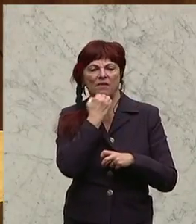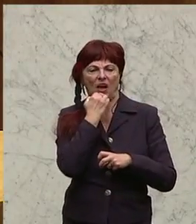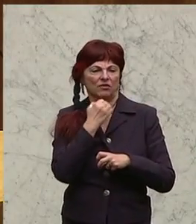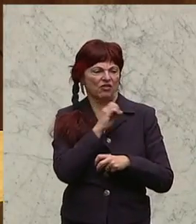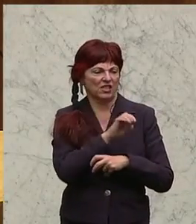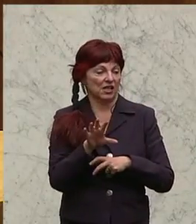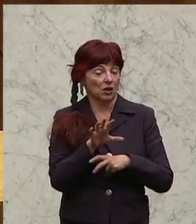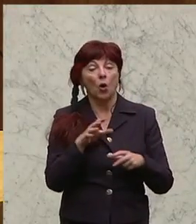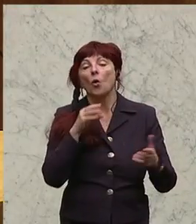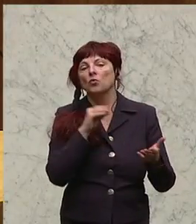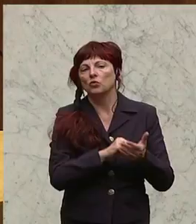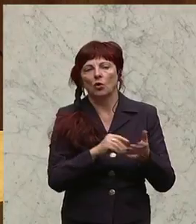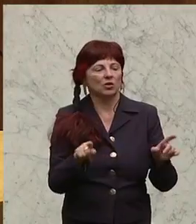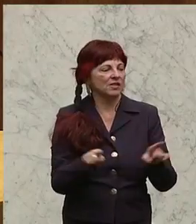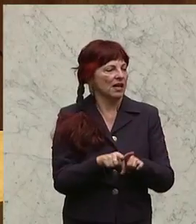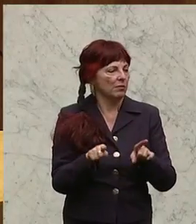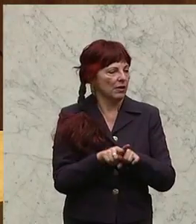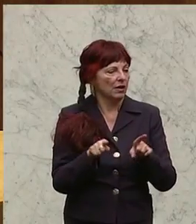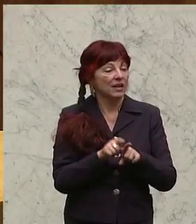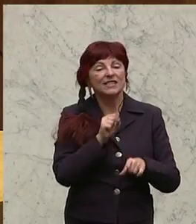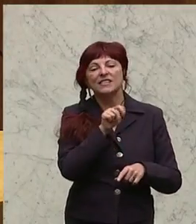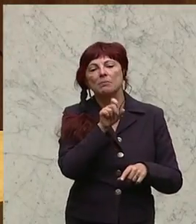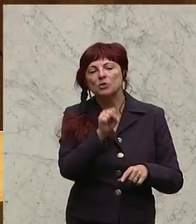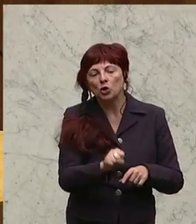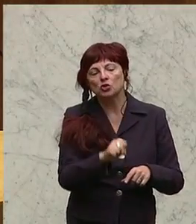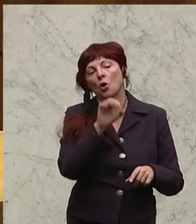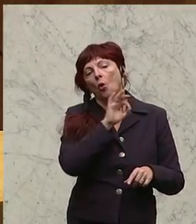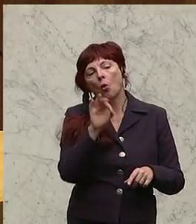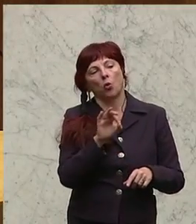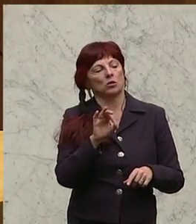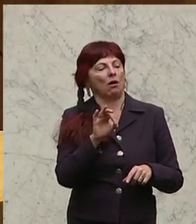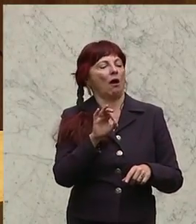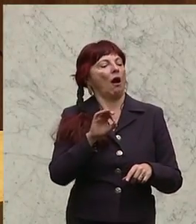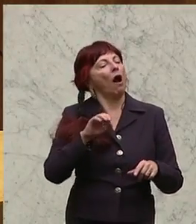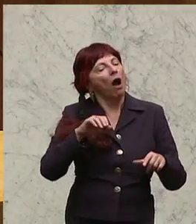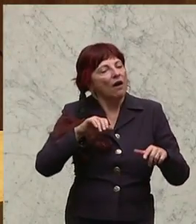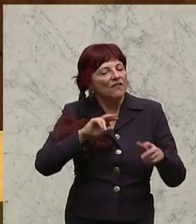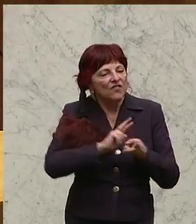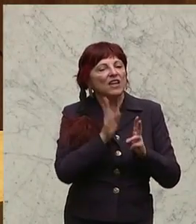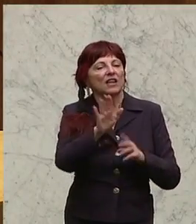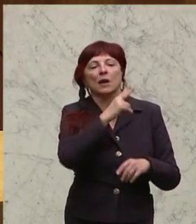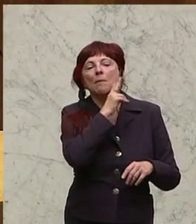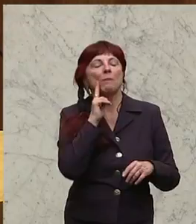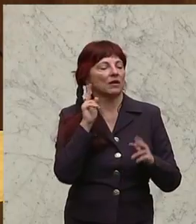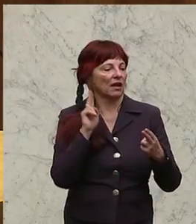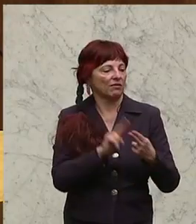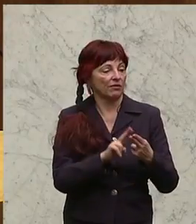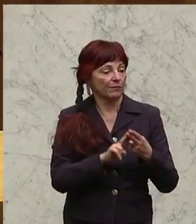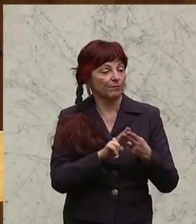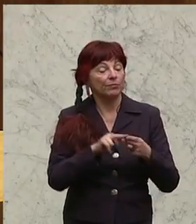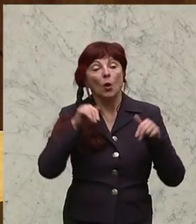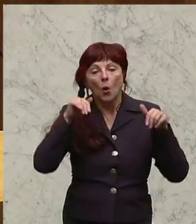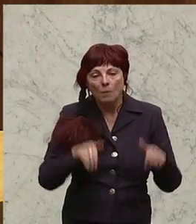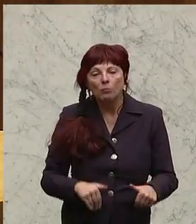quasi gleichzeitig. Simpsons, How I Met Your Mother ist erwähnt worden. Ziel des ORF muss es sein, ein Flächenprogramm mit starkem